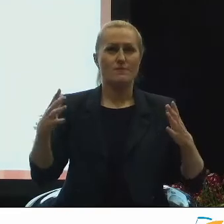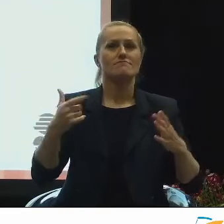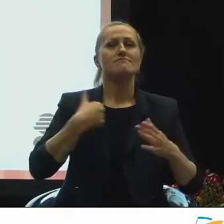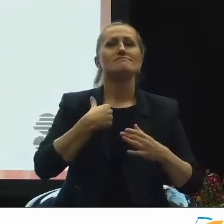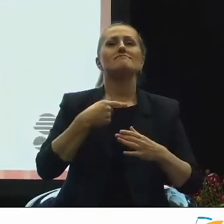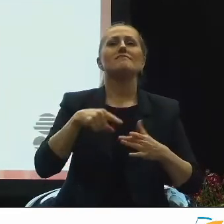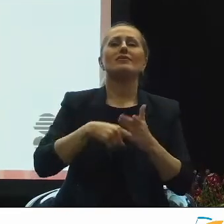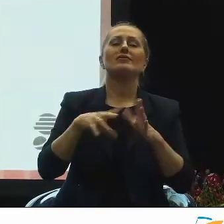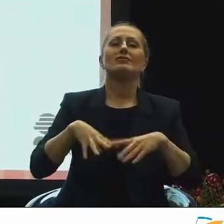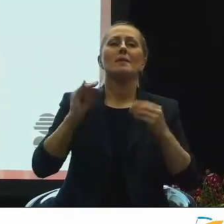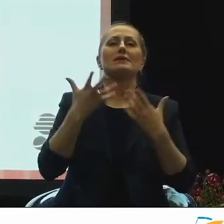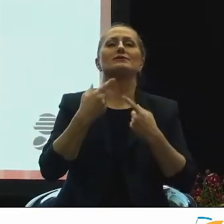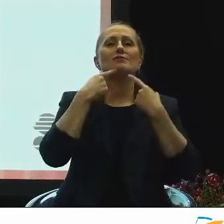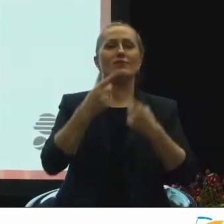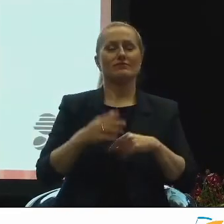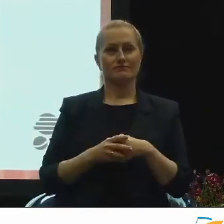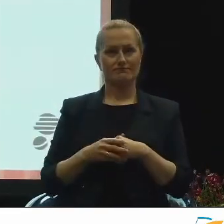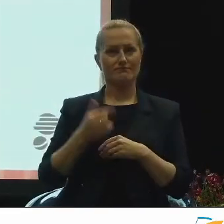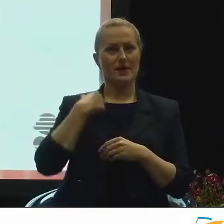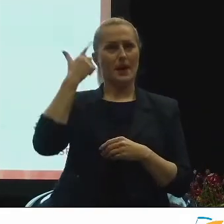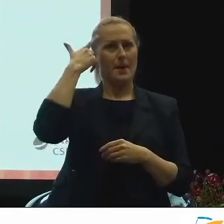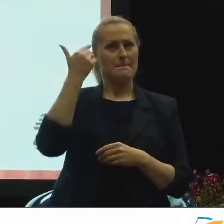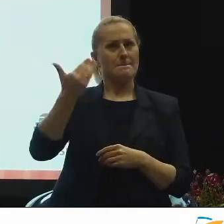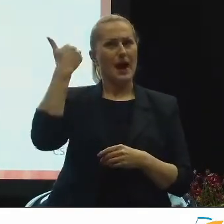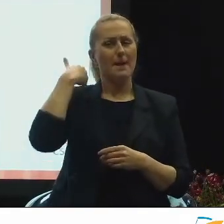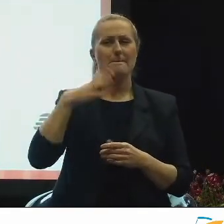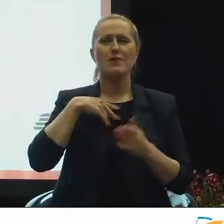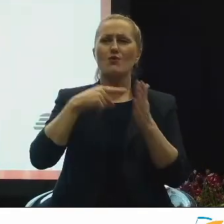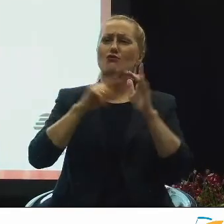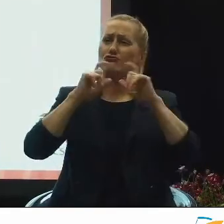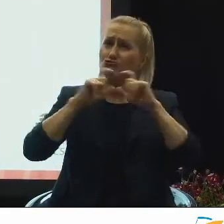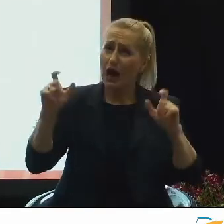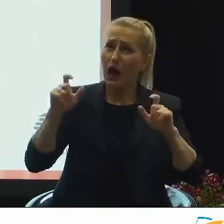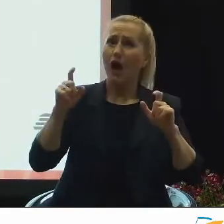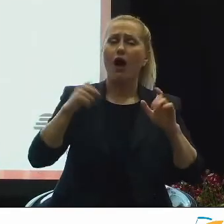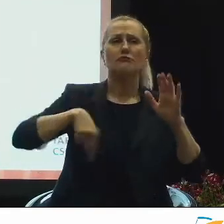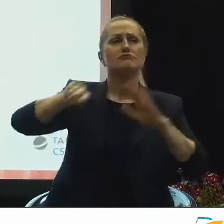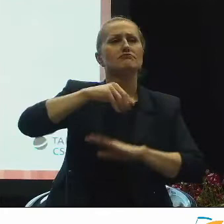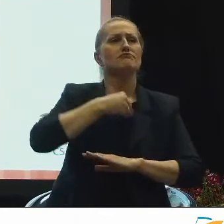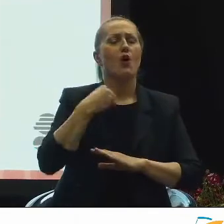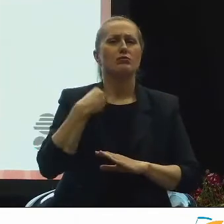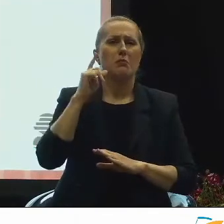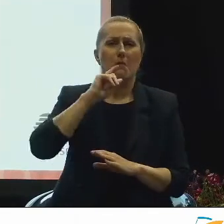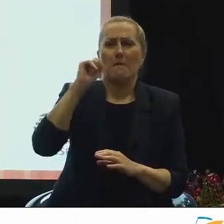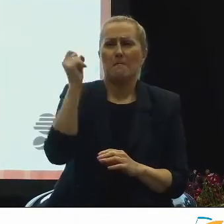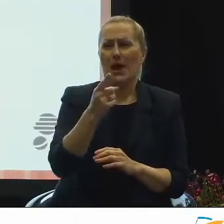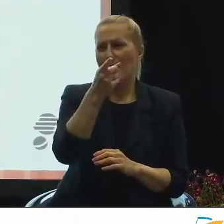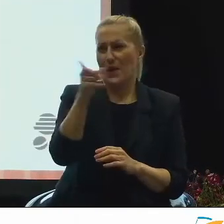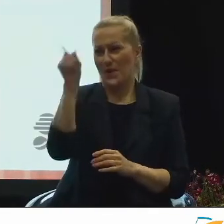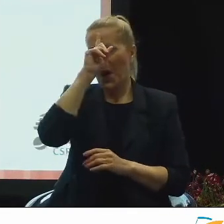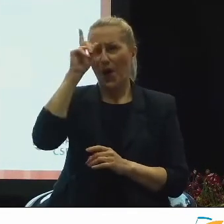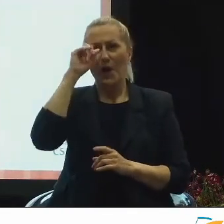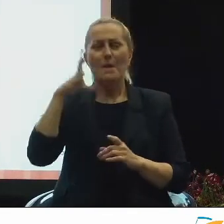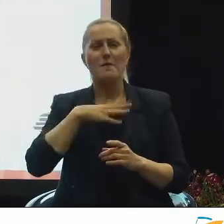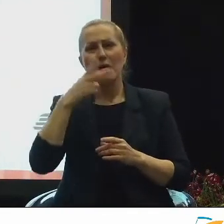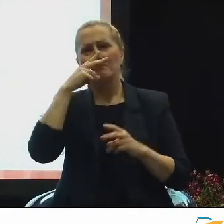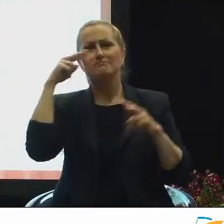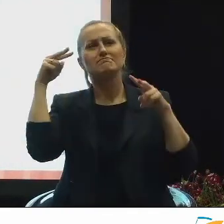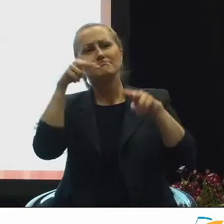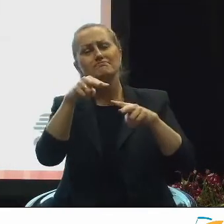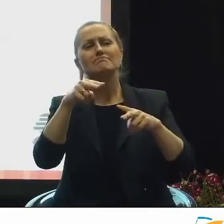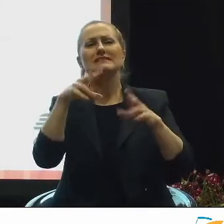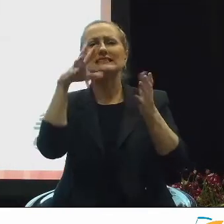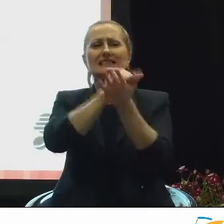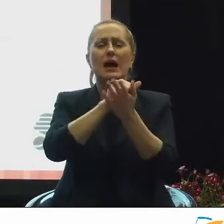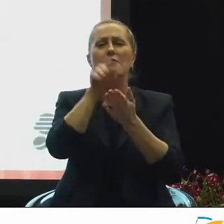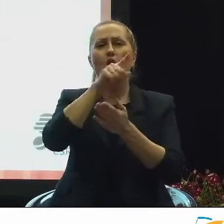zacząłbym od tego, że pamiętam takie czasy, kiedy w Polsce bardzo niewiele osób zajmowało się społeczną